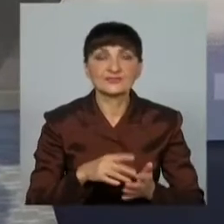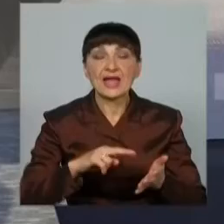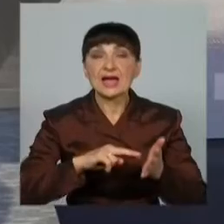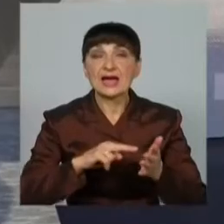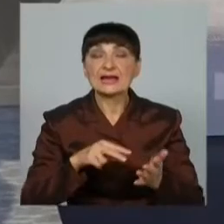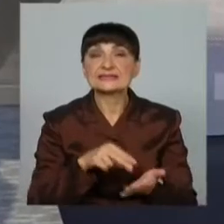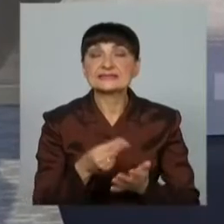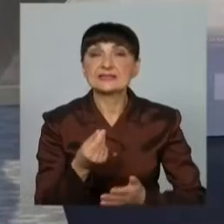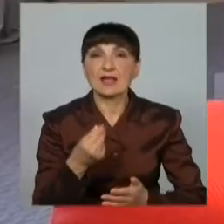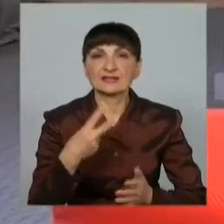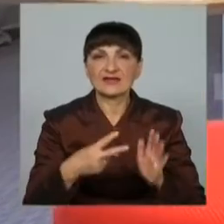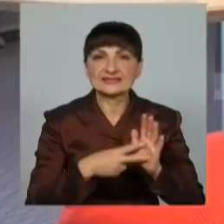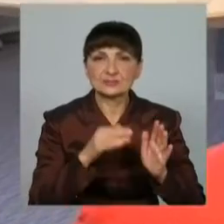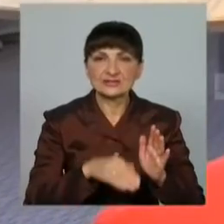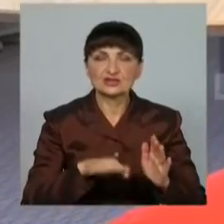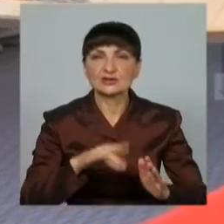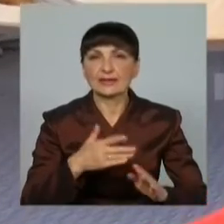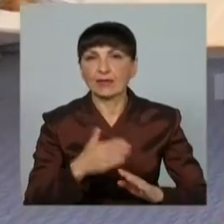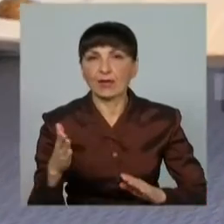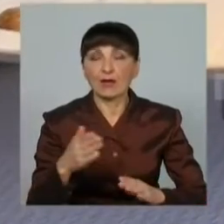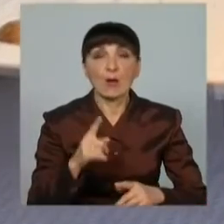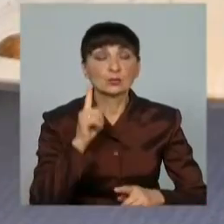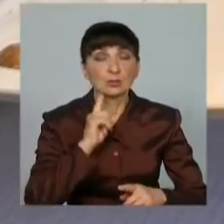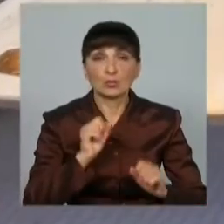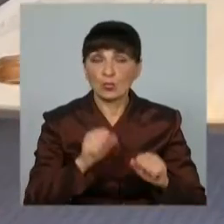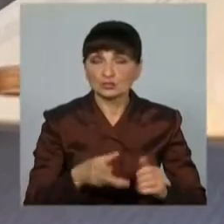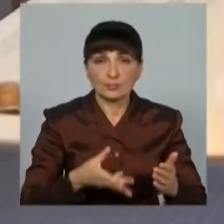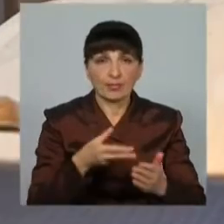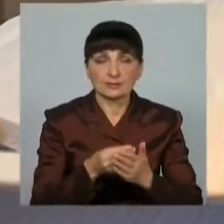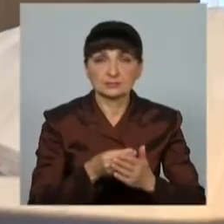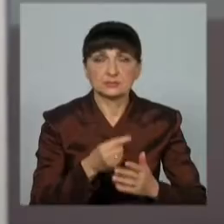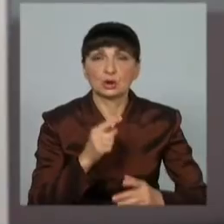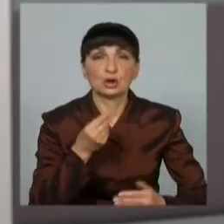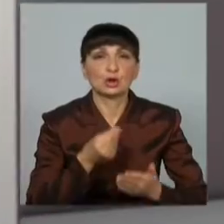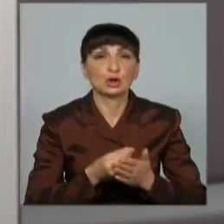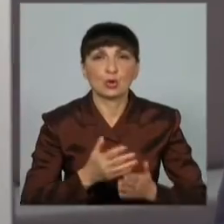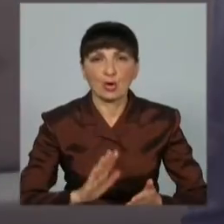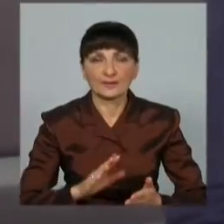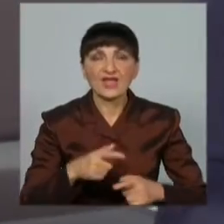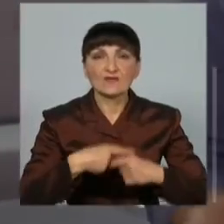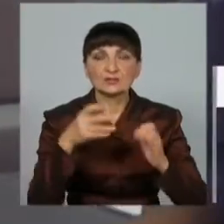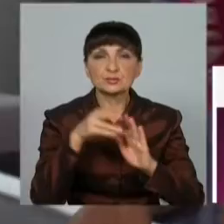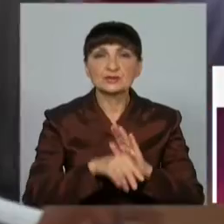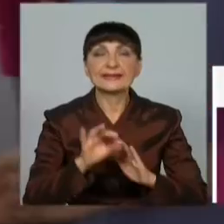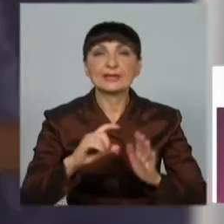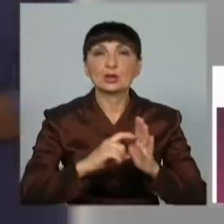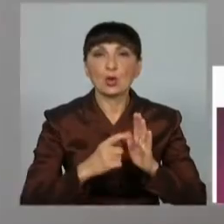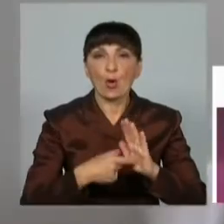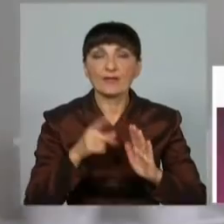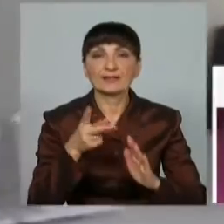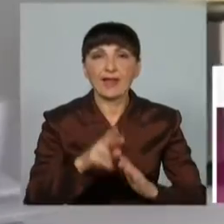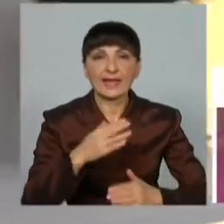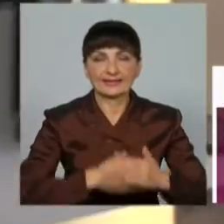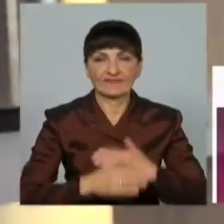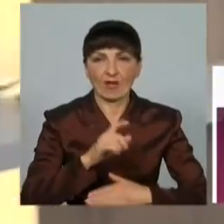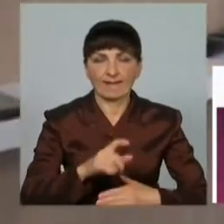от 27 тысяч тенге приятно удивить доступностью любого гостя мегаполиса. В гостинице предусмотрели и номер для людей с